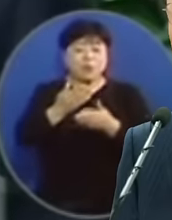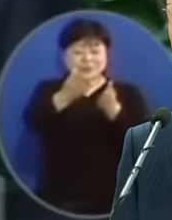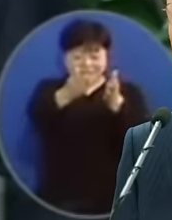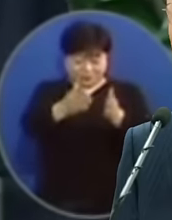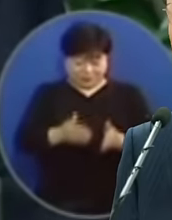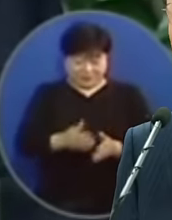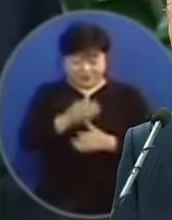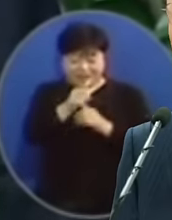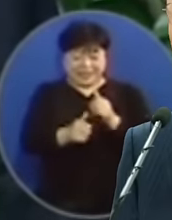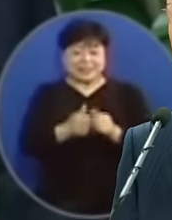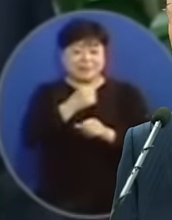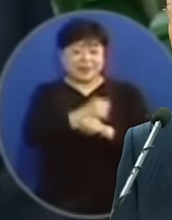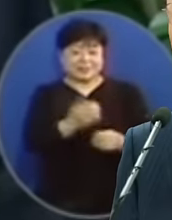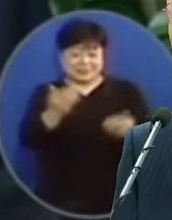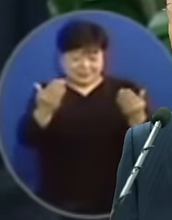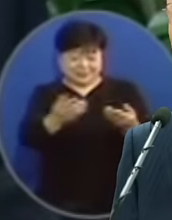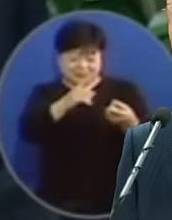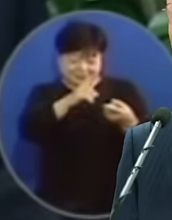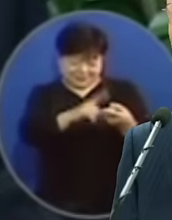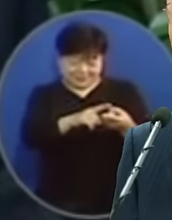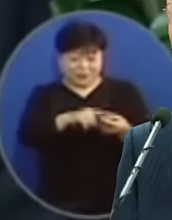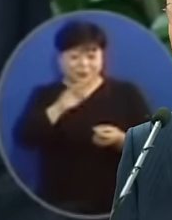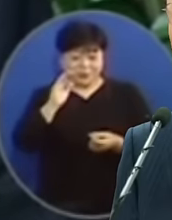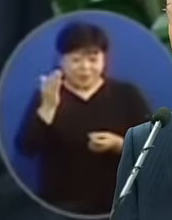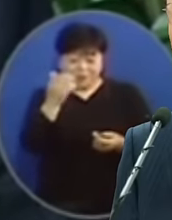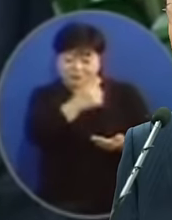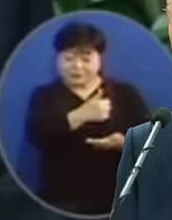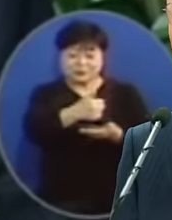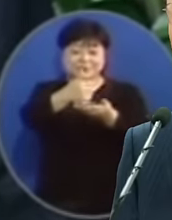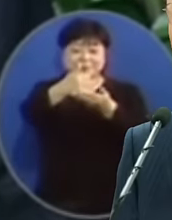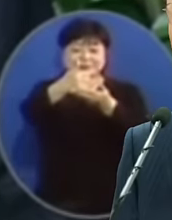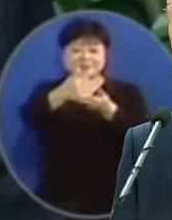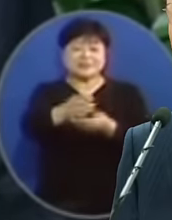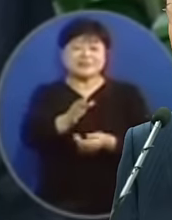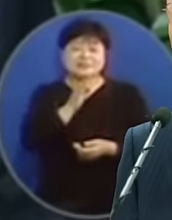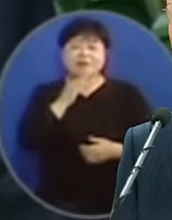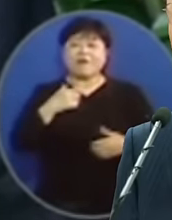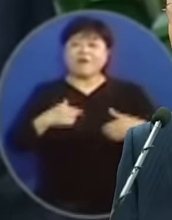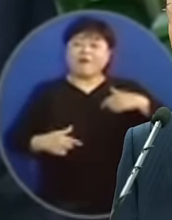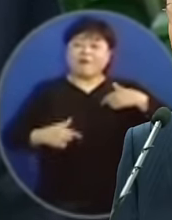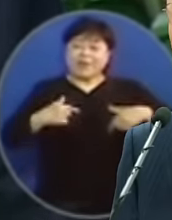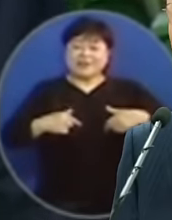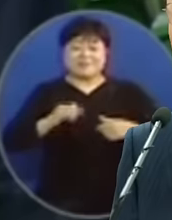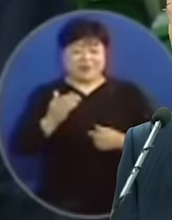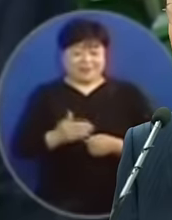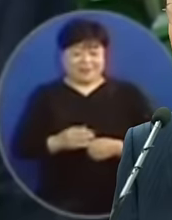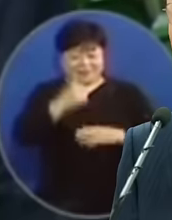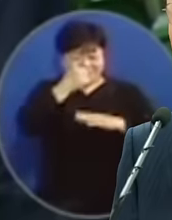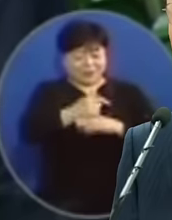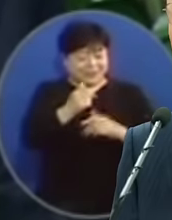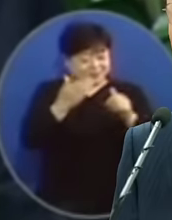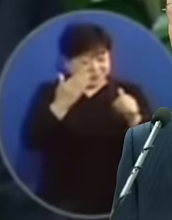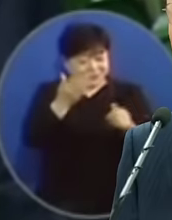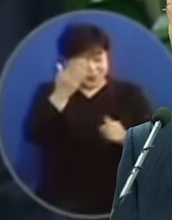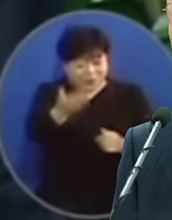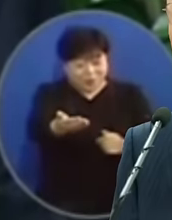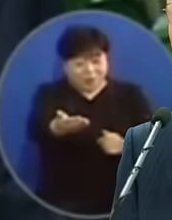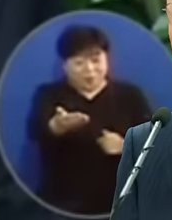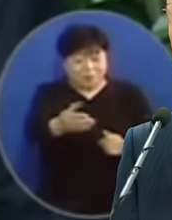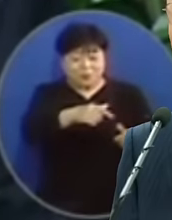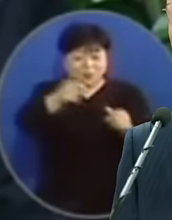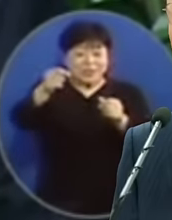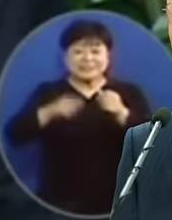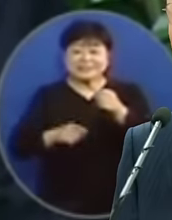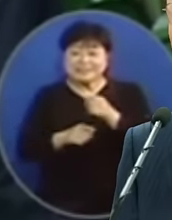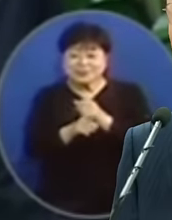통하여 하나님 하신 일을 하게 될 때 주님이 정말 기뻐하시는 것입니다. 결국 하나님께서 여러분을 구원하신